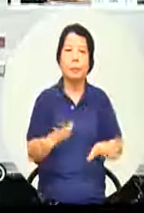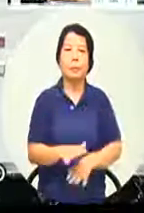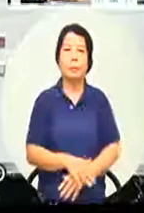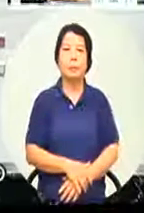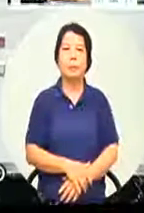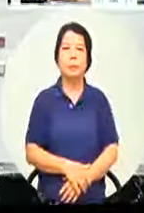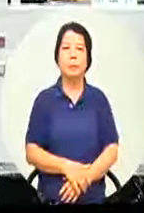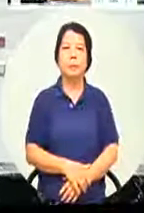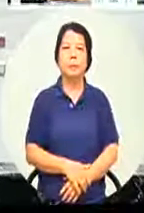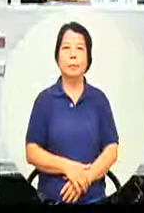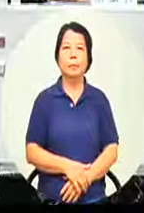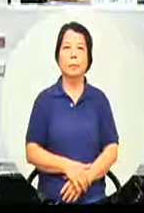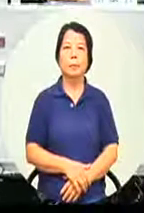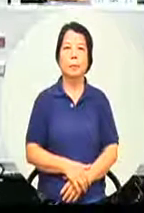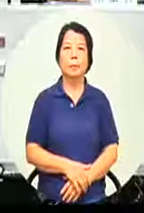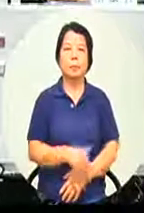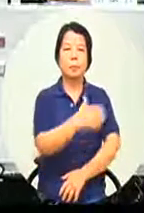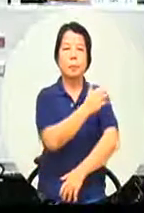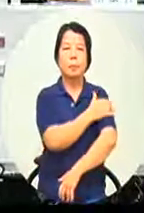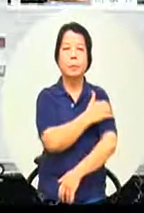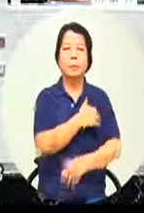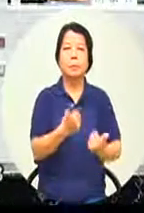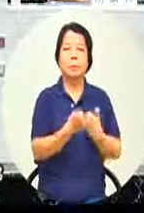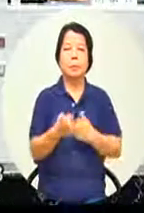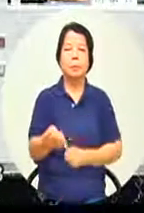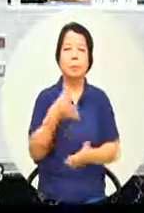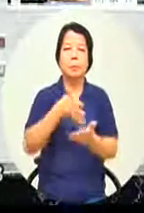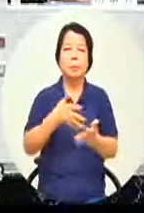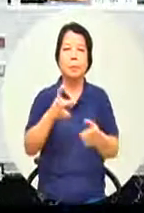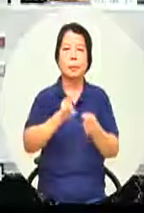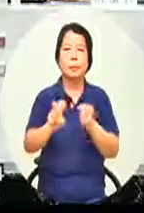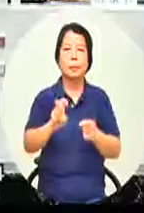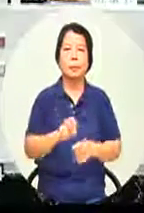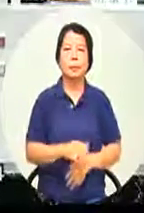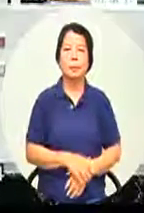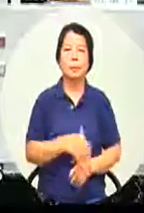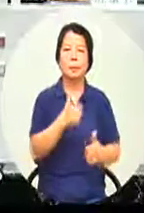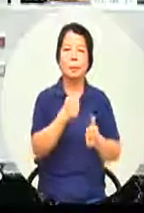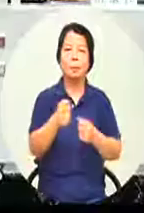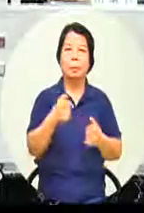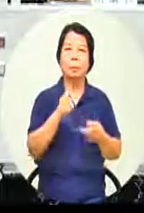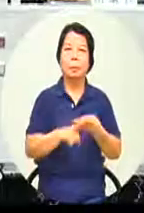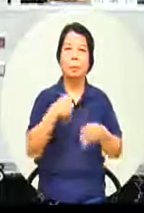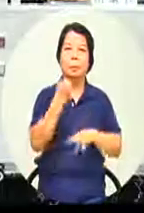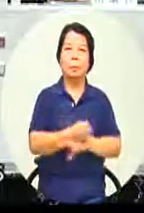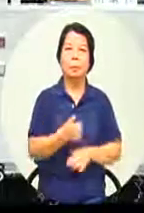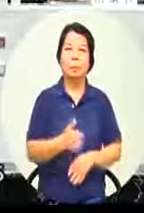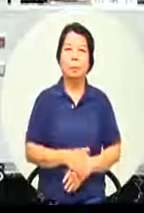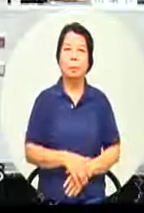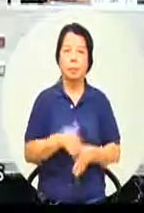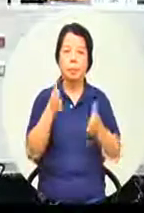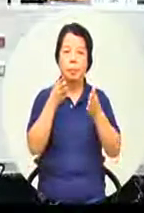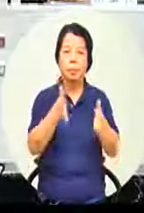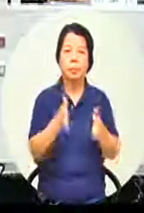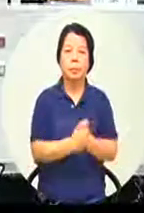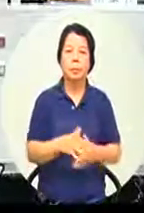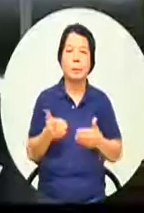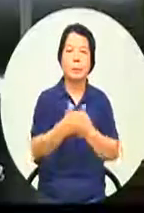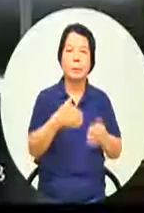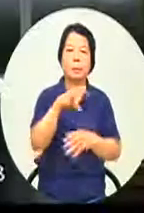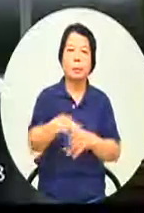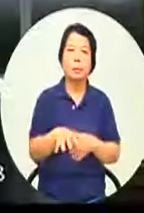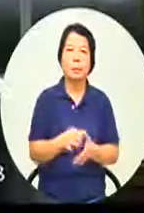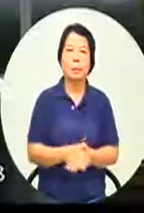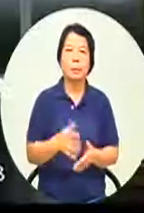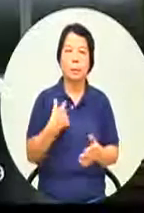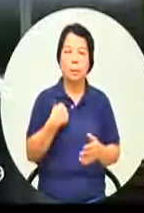好，那接下来是陈美雅议员咨询20分钟。 感谢主席。 那针对于交通部门的质询呢，